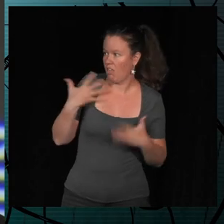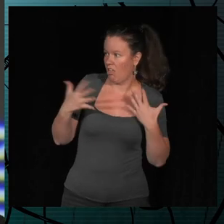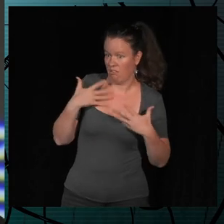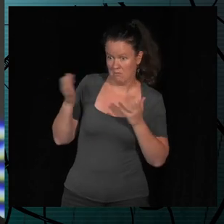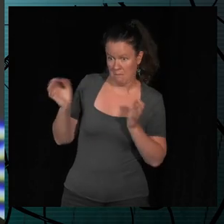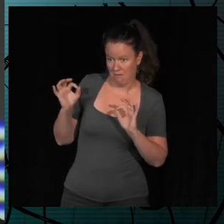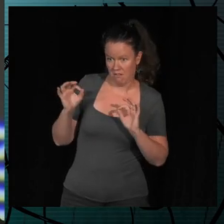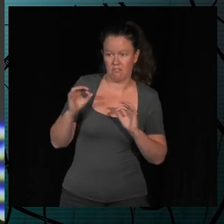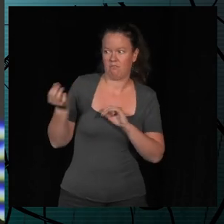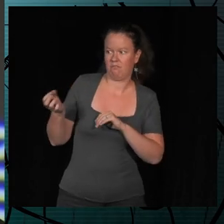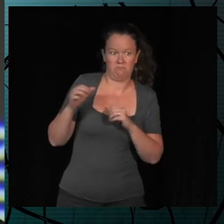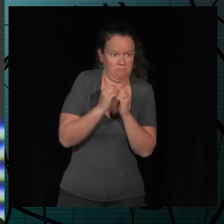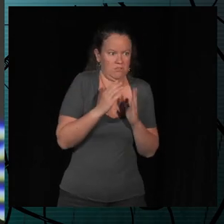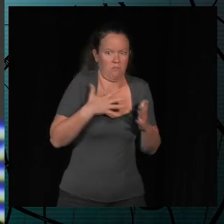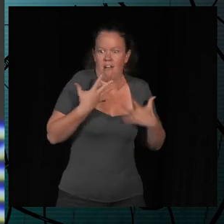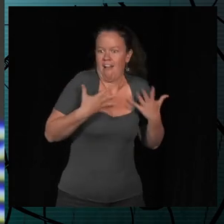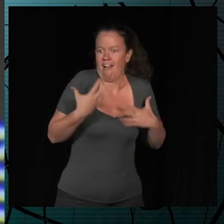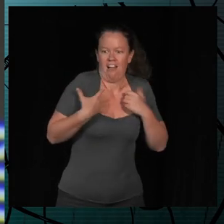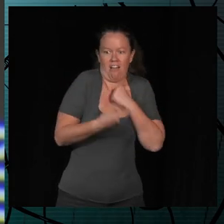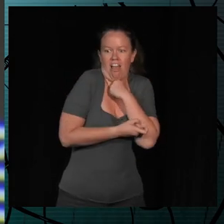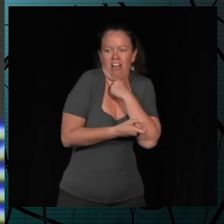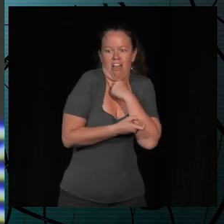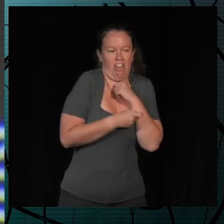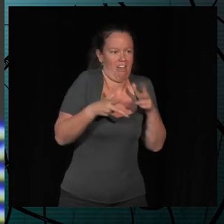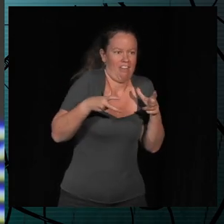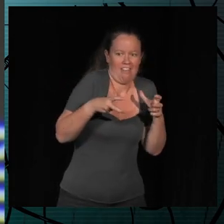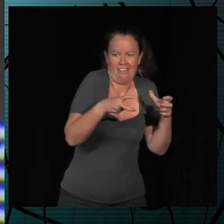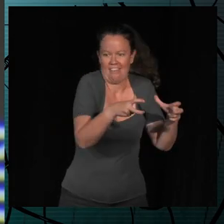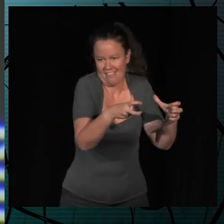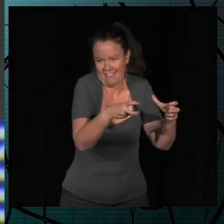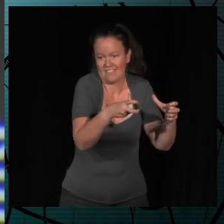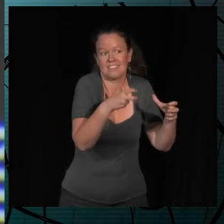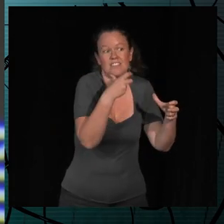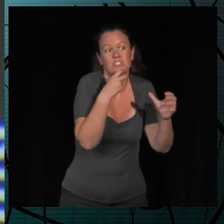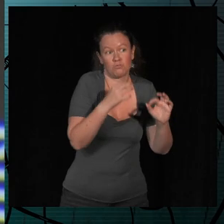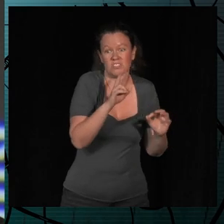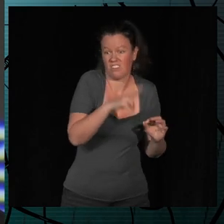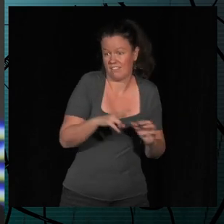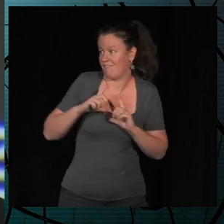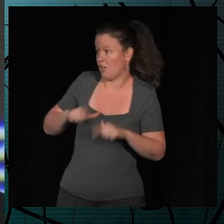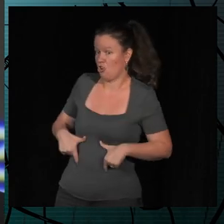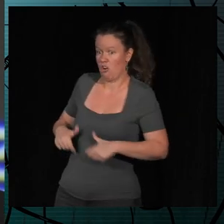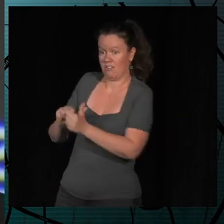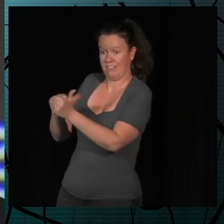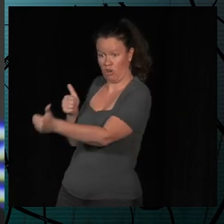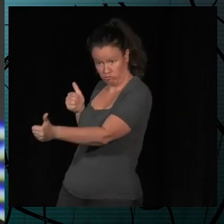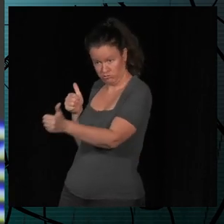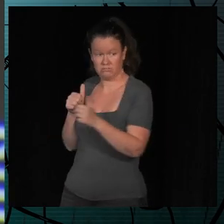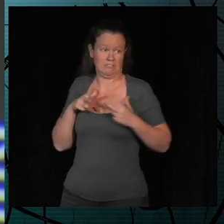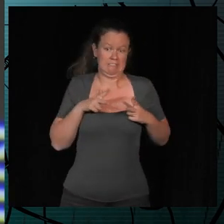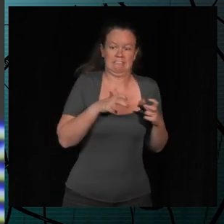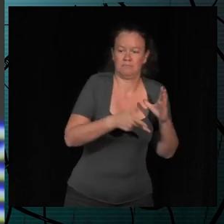développent une addiction grave au jeux vidéo donc il avait corrélation en effet jeux vidéo d'colarisation mais d'autres travaux ont